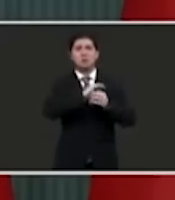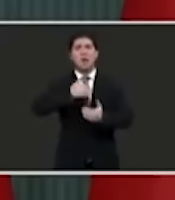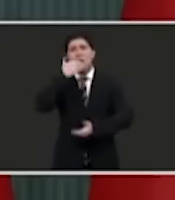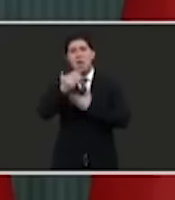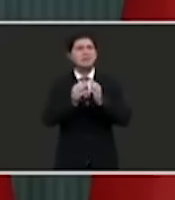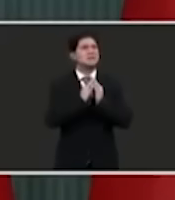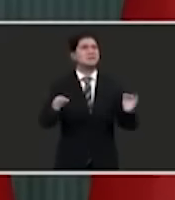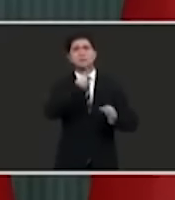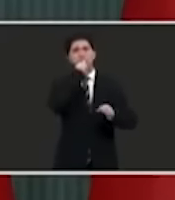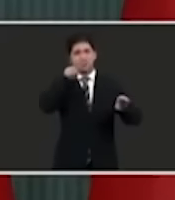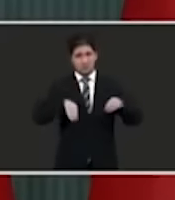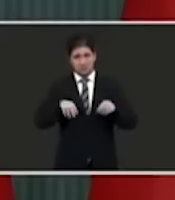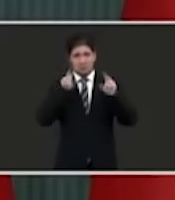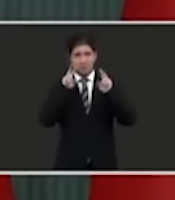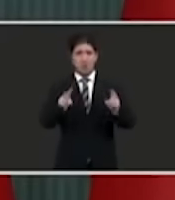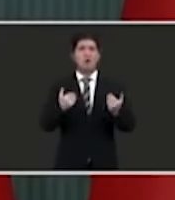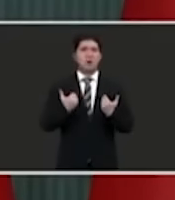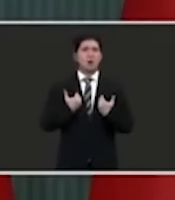da ibretlik bir durumdur.